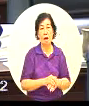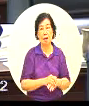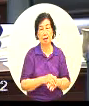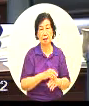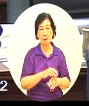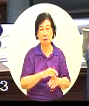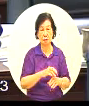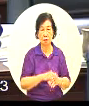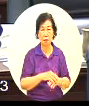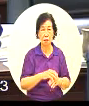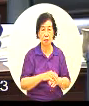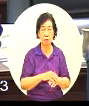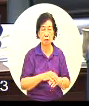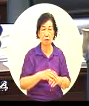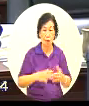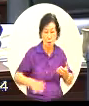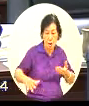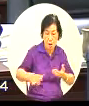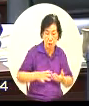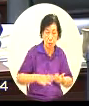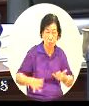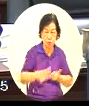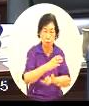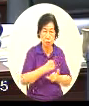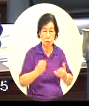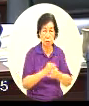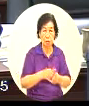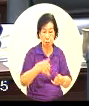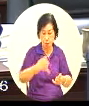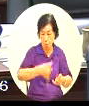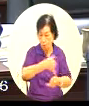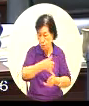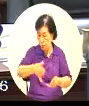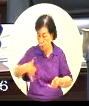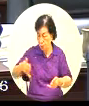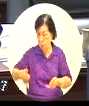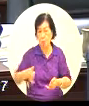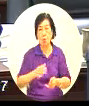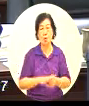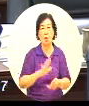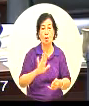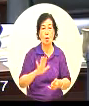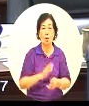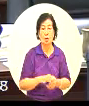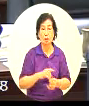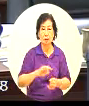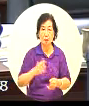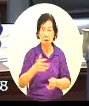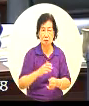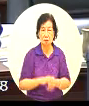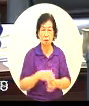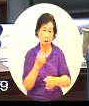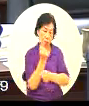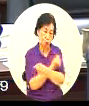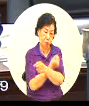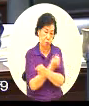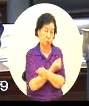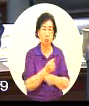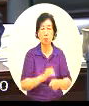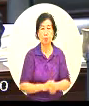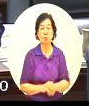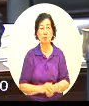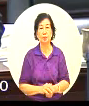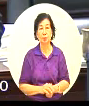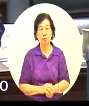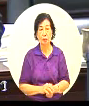伊咧走去看足侪场地，爱体力算也袂歹，不过超久嘛是会落，嘛是会败马啊。吼，顶